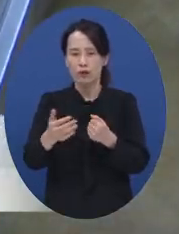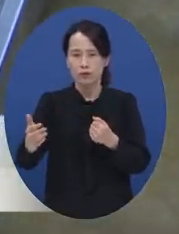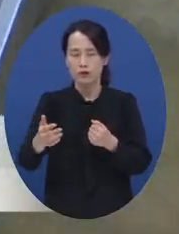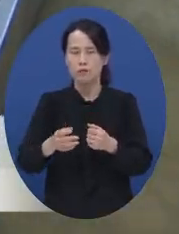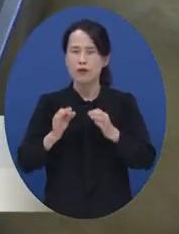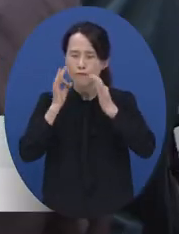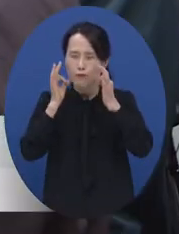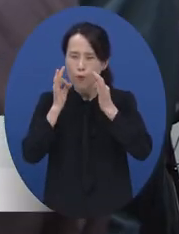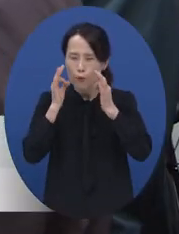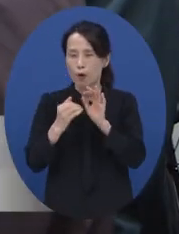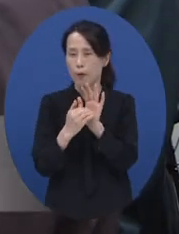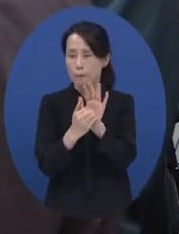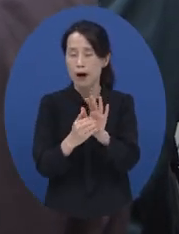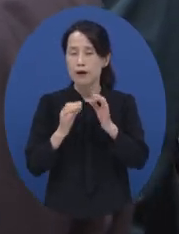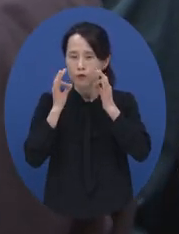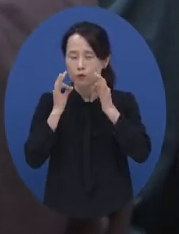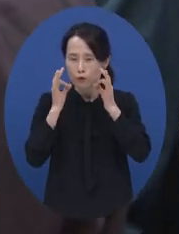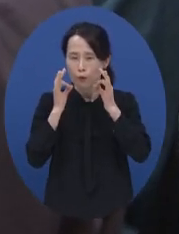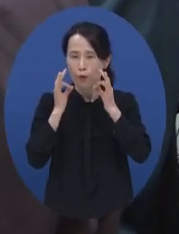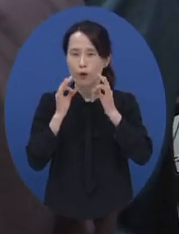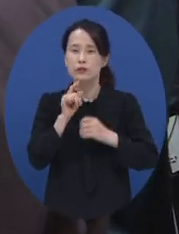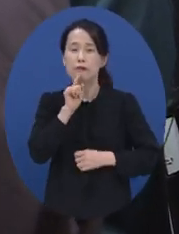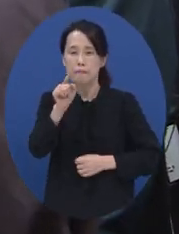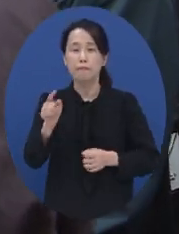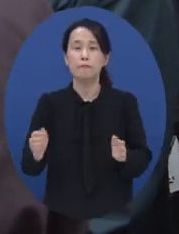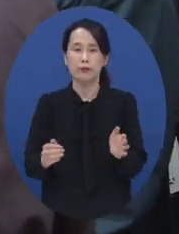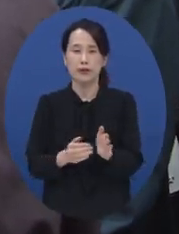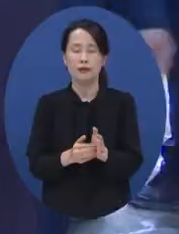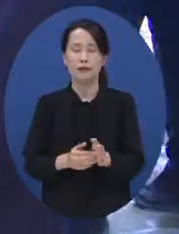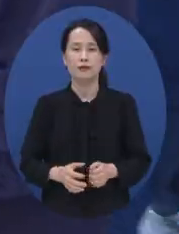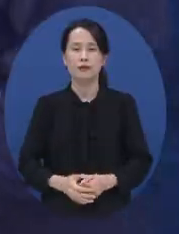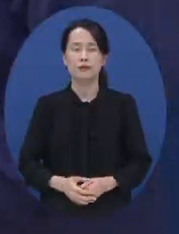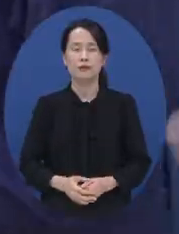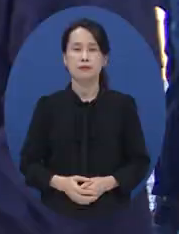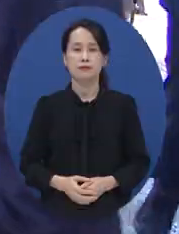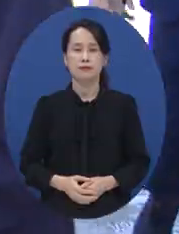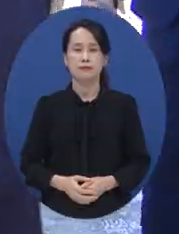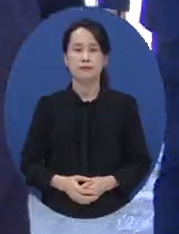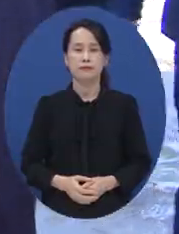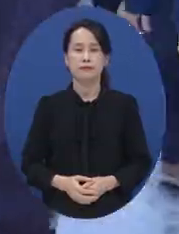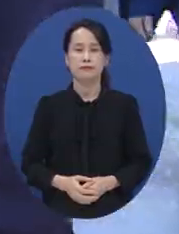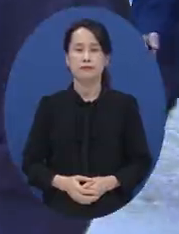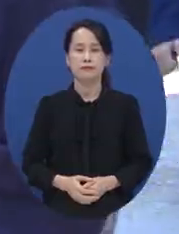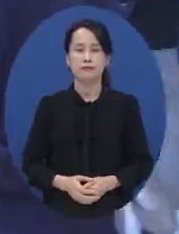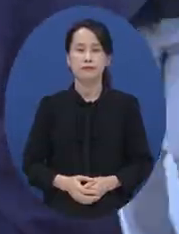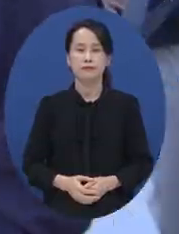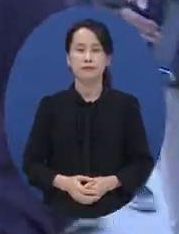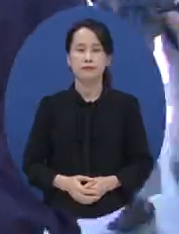최후방어선이라는 각오로 확산 차단에 필사적으로 대응하고 있다고 밝혔습니다.